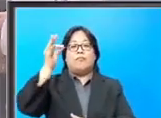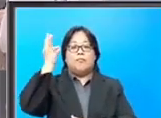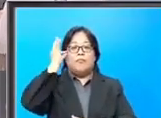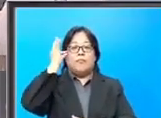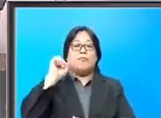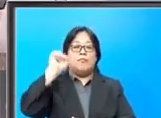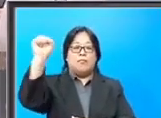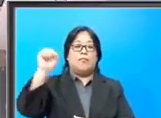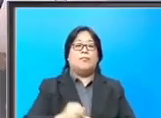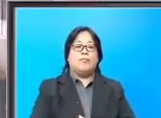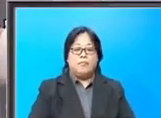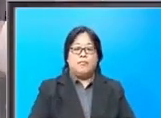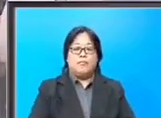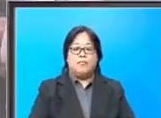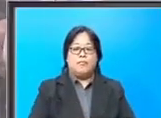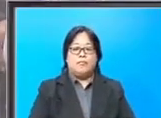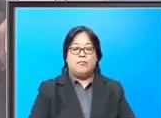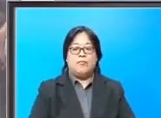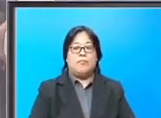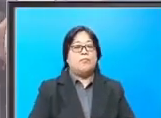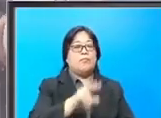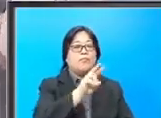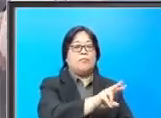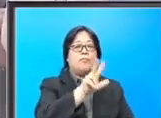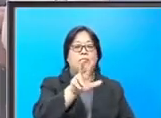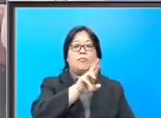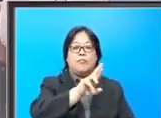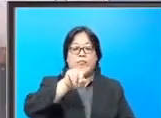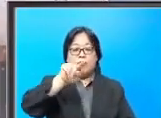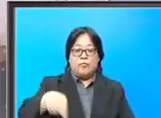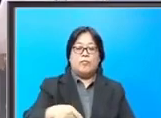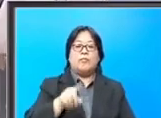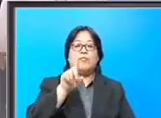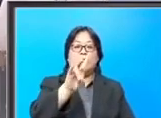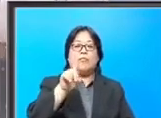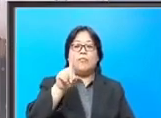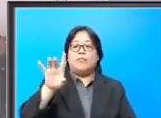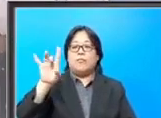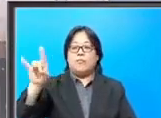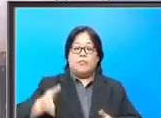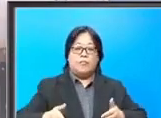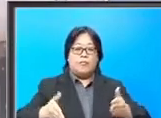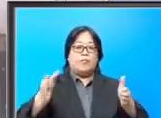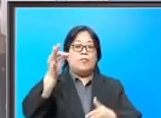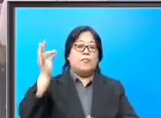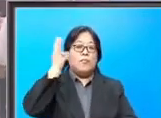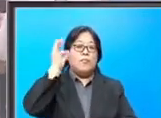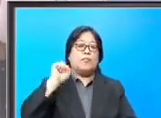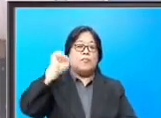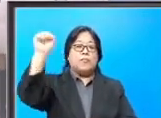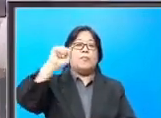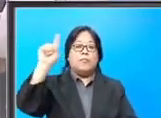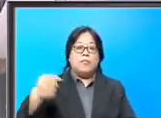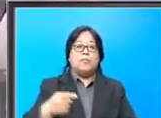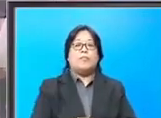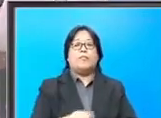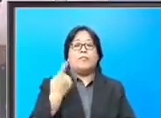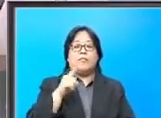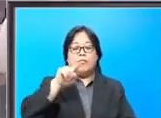tadi Sabah bahwa daripada 23700 18 kilometer Jalan persekutuan di Sabah hanya